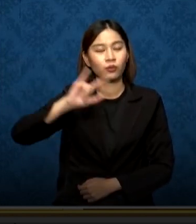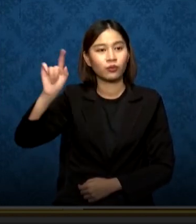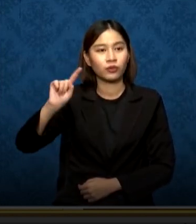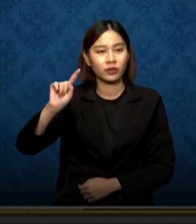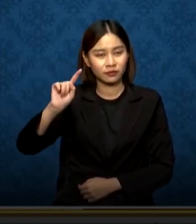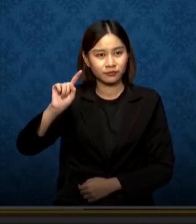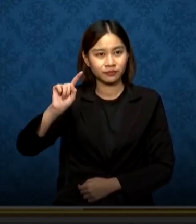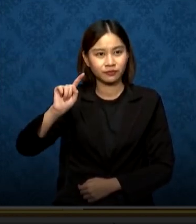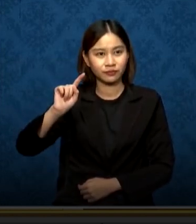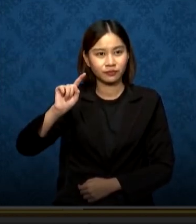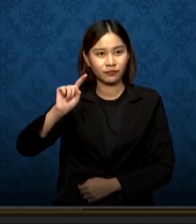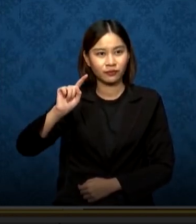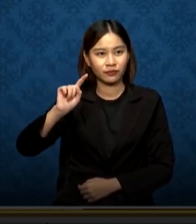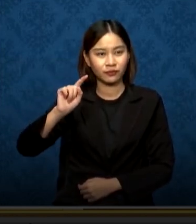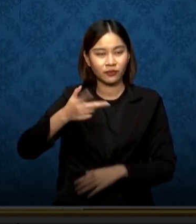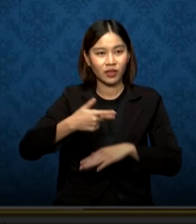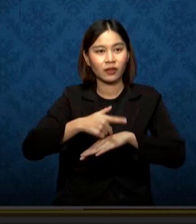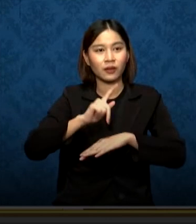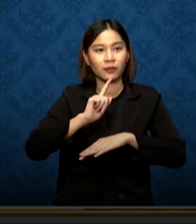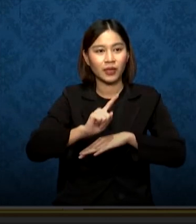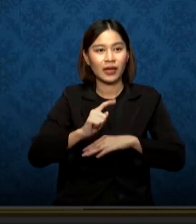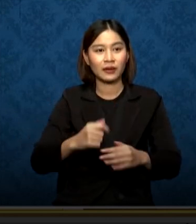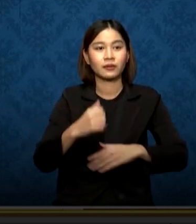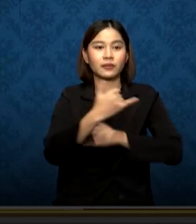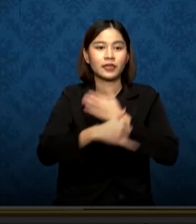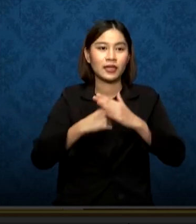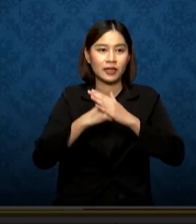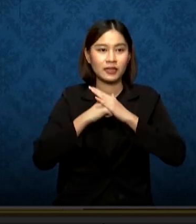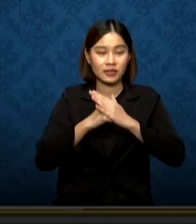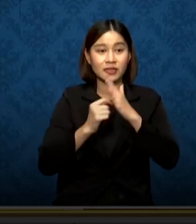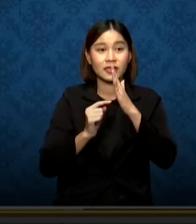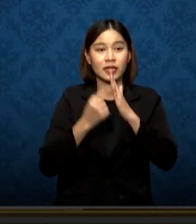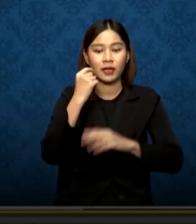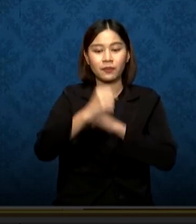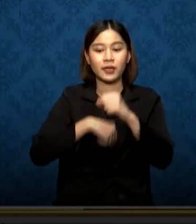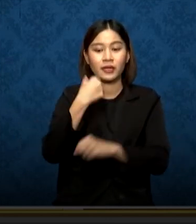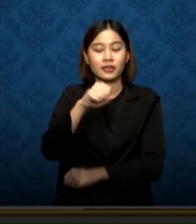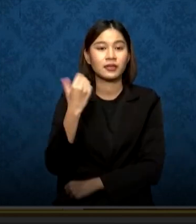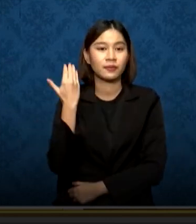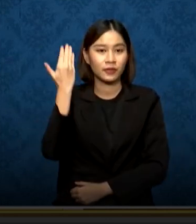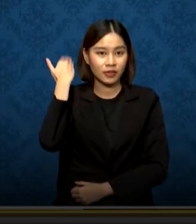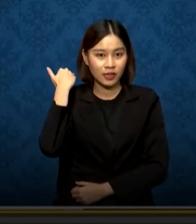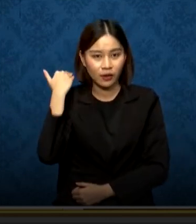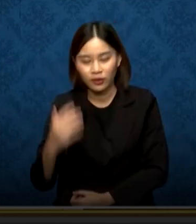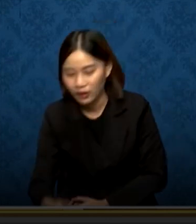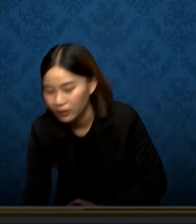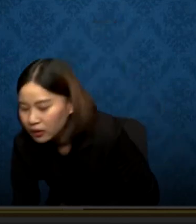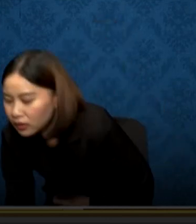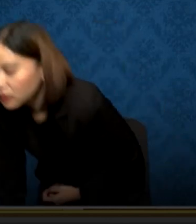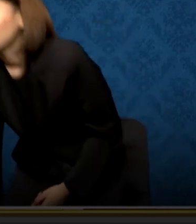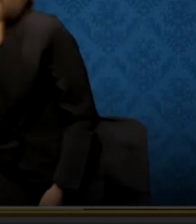ที่ทางประธานาธิบดีสีจิ้นผิงเป็นคนเริ่มต้นขึ้นมาเมื่อ10ปีที่ผ่านมาเป็นการประชุ